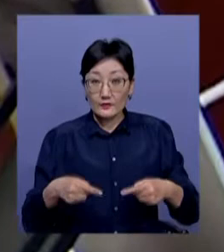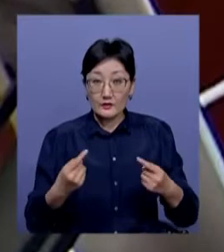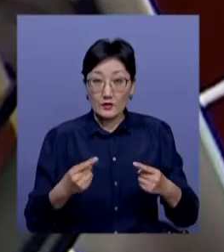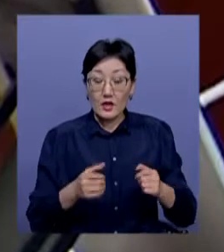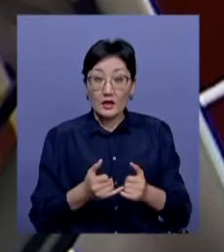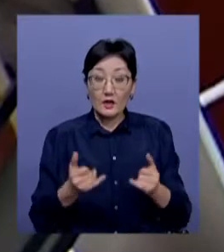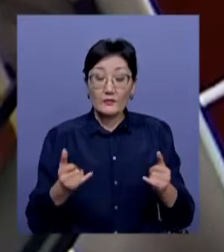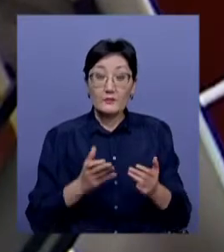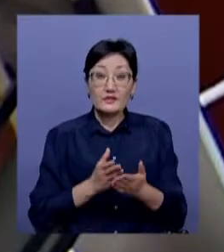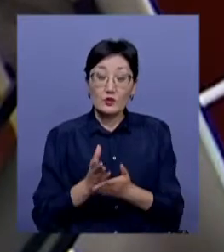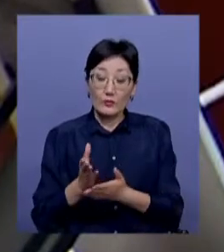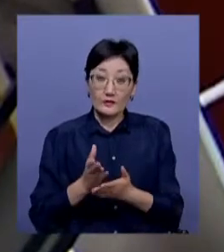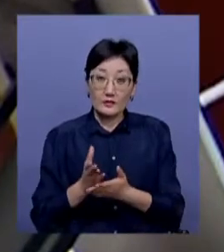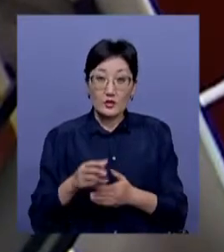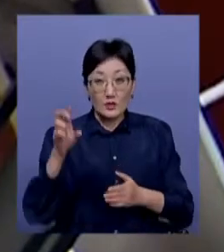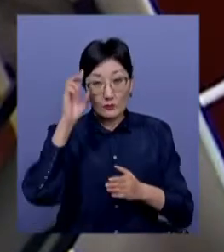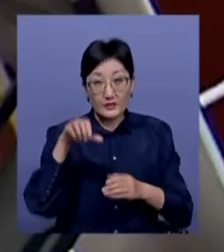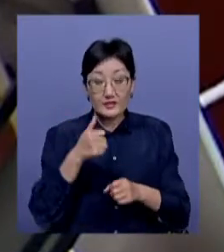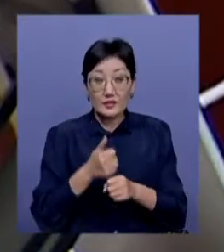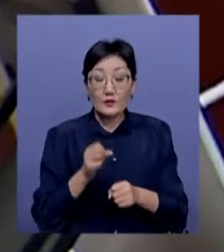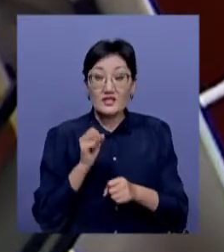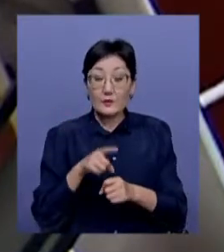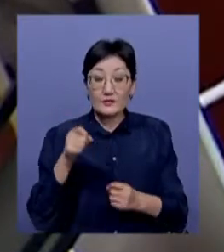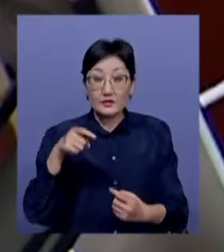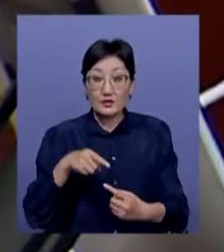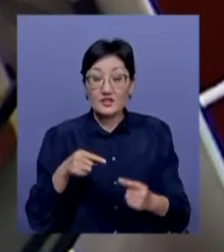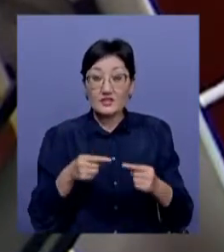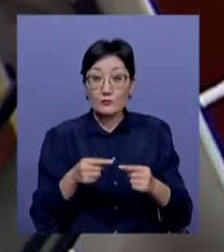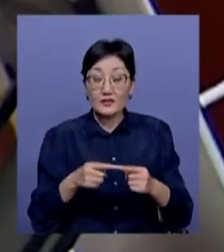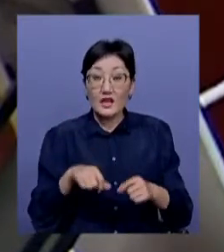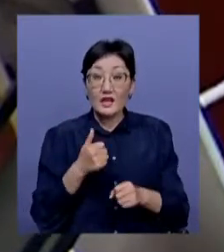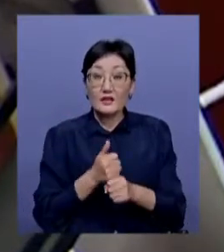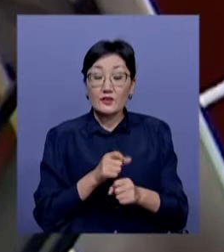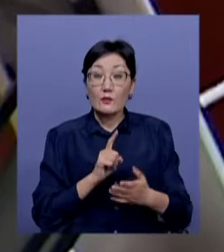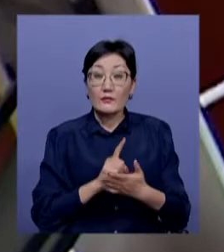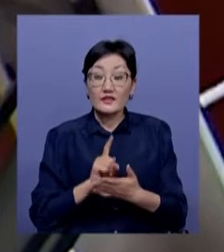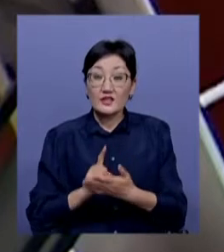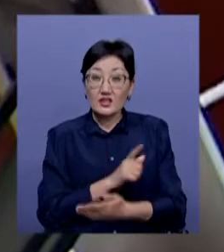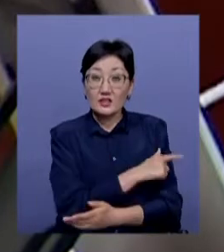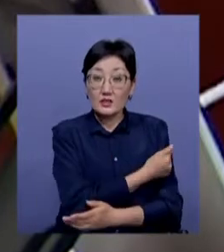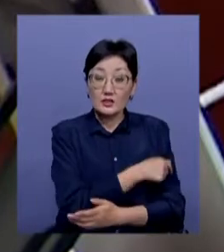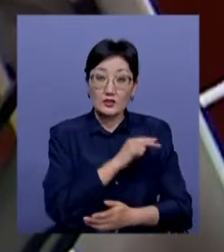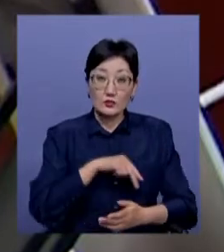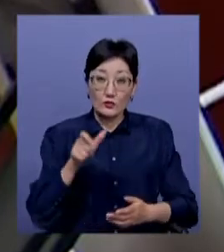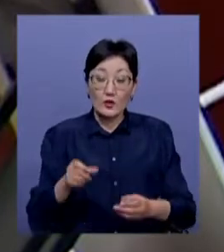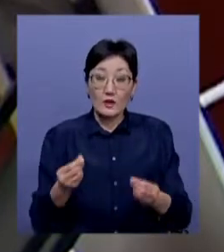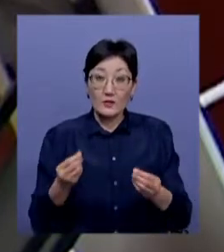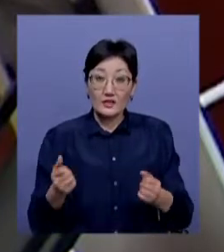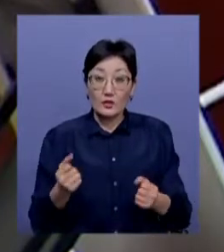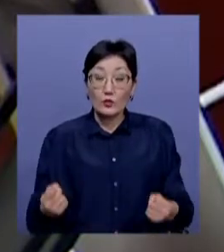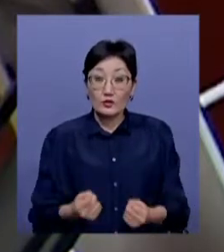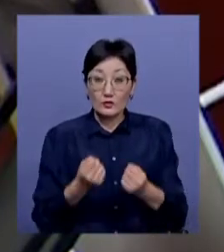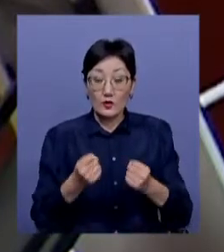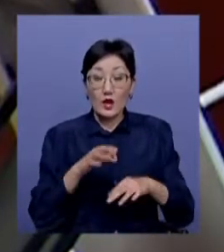қамтамасыз етуге бағытталған. Мемлекет басшысының тапсырмасына сәйкес нақтылаудың негізгі міндеті дәрігерлерге материалдық қолдау көрсету